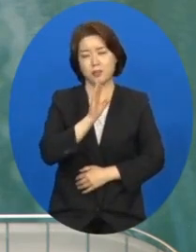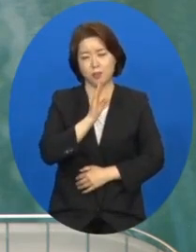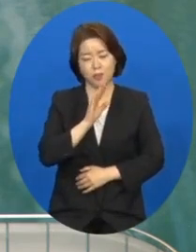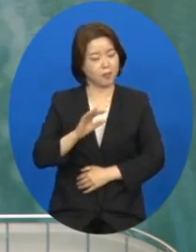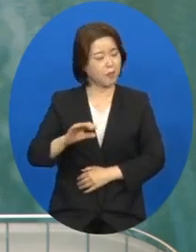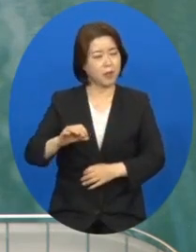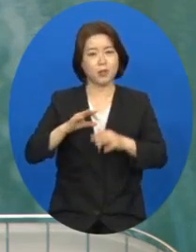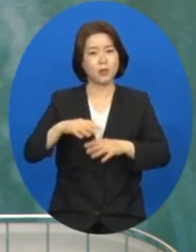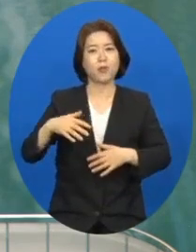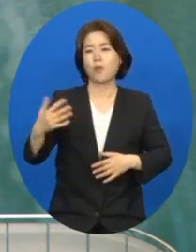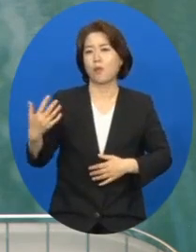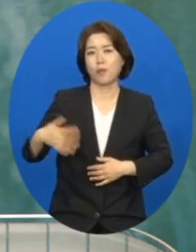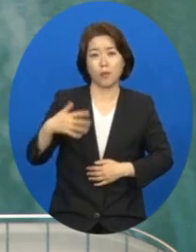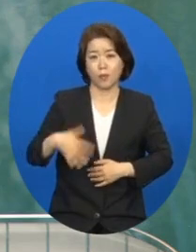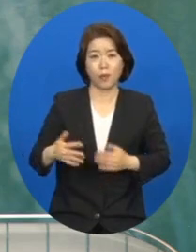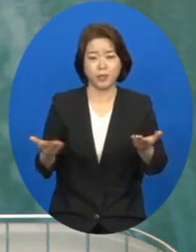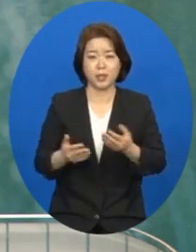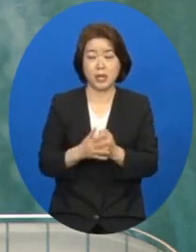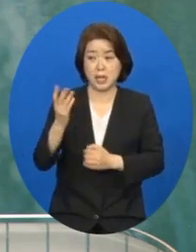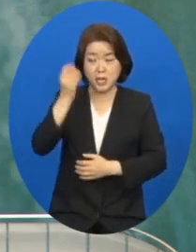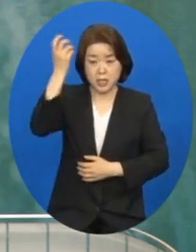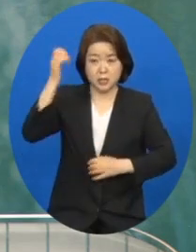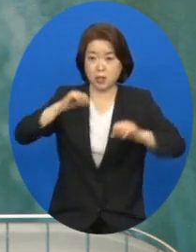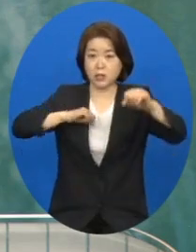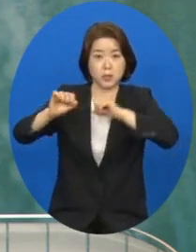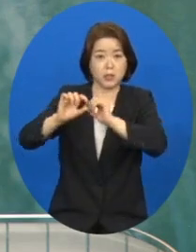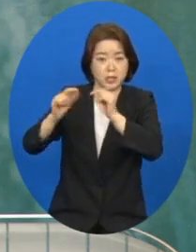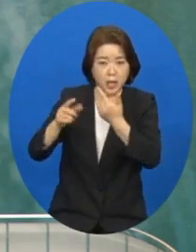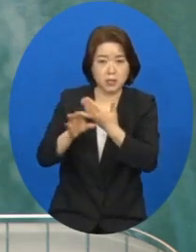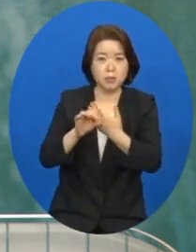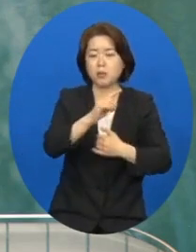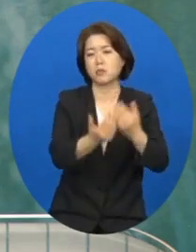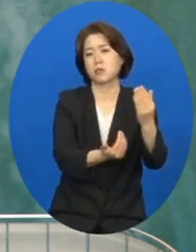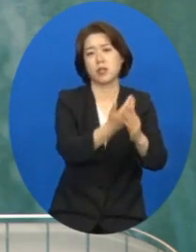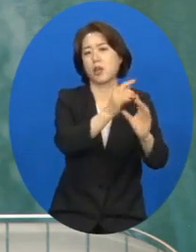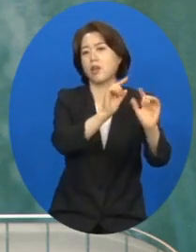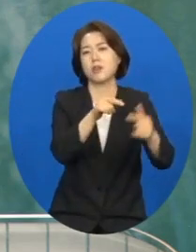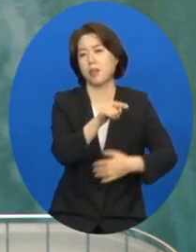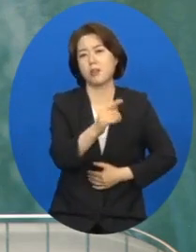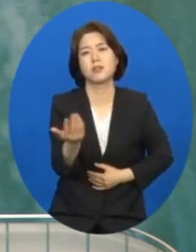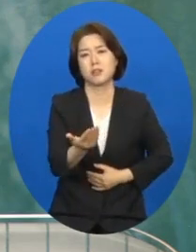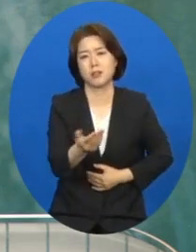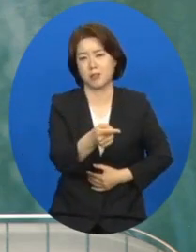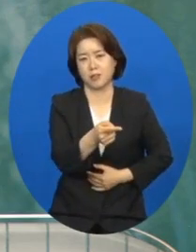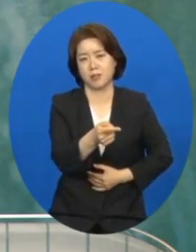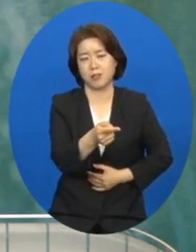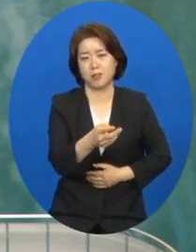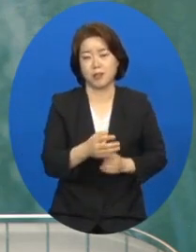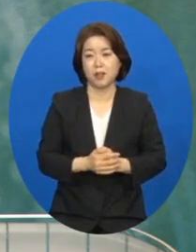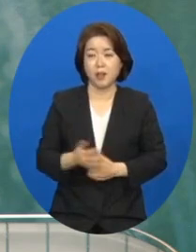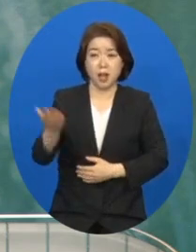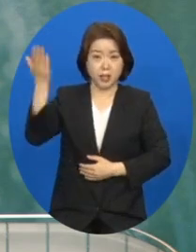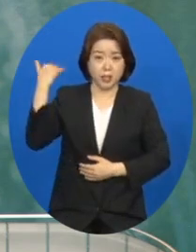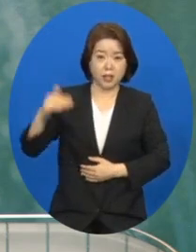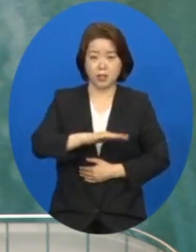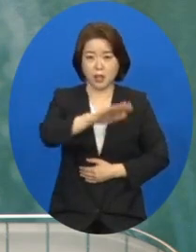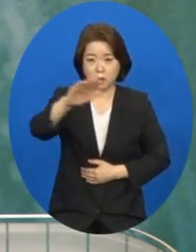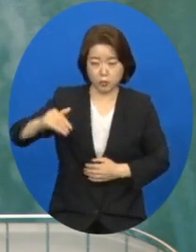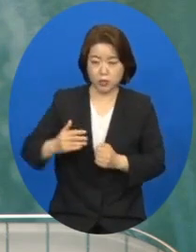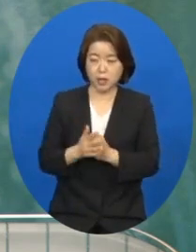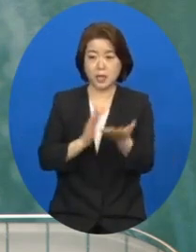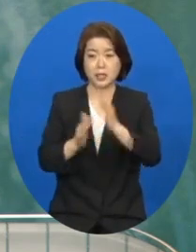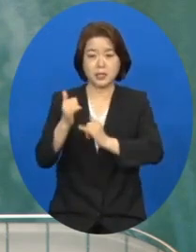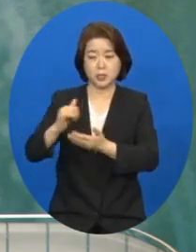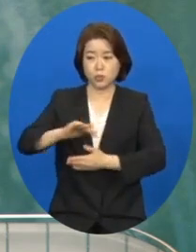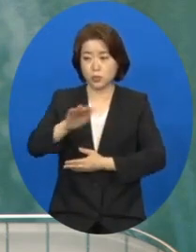일이구나. 성령의 역사가 아니면 있을 수 없는 일이 일어났구나. 그동안에 우리가 예수님께서 우리와